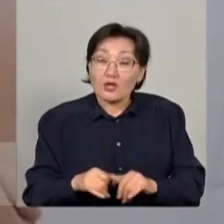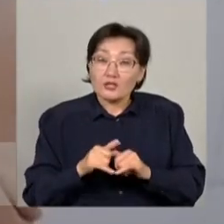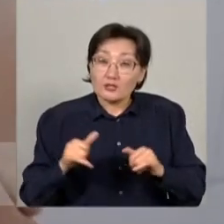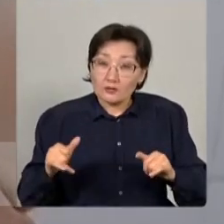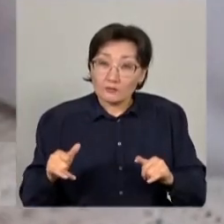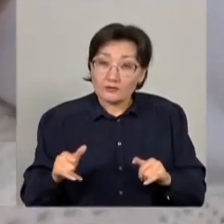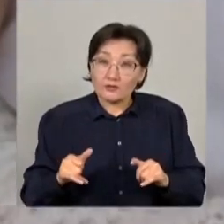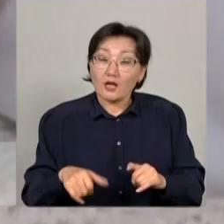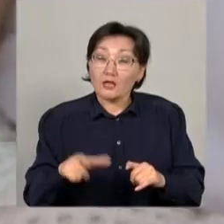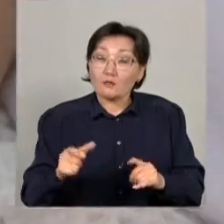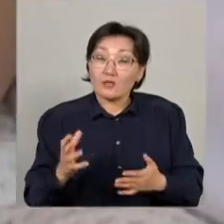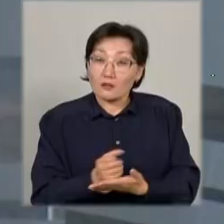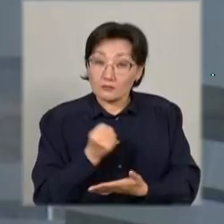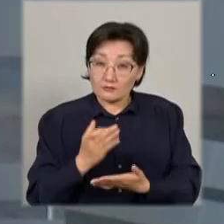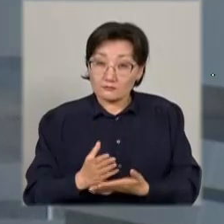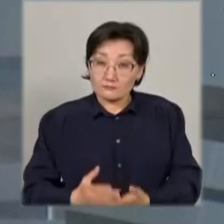табылған.